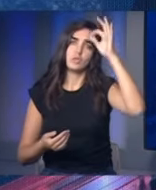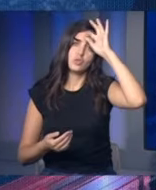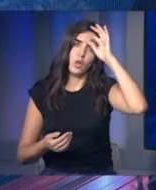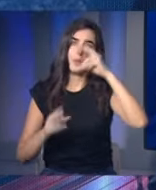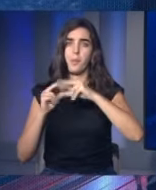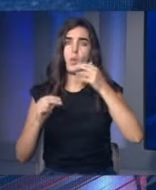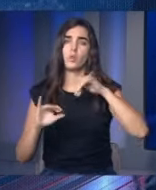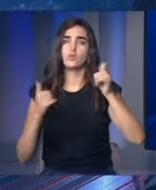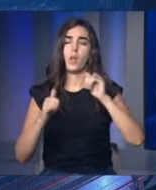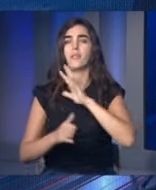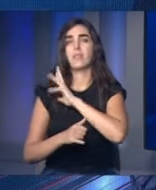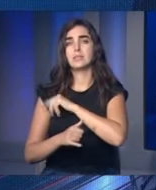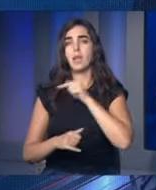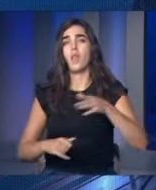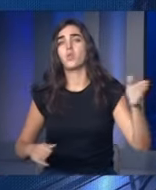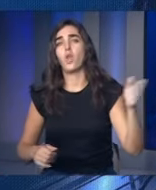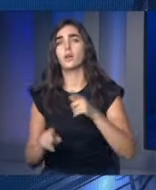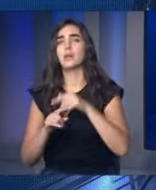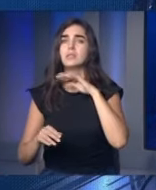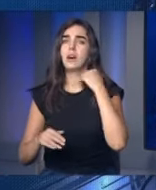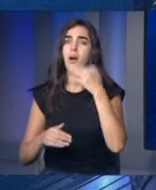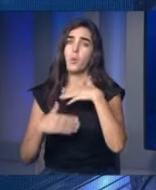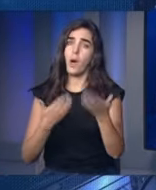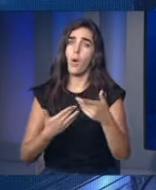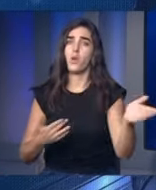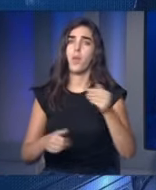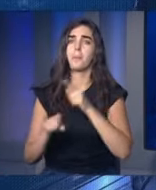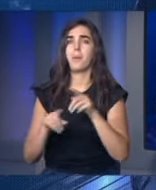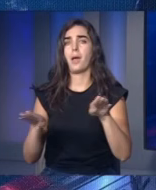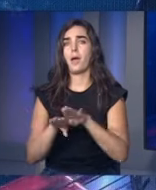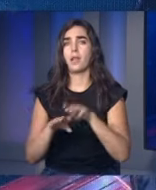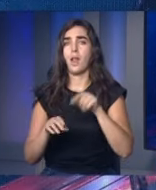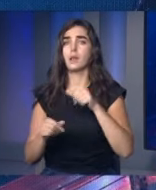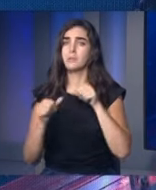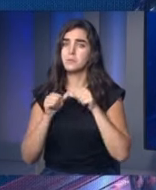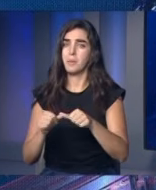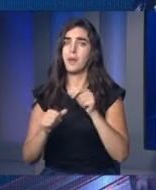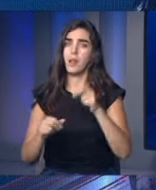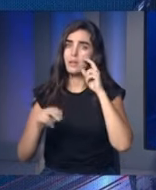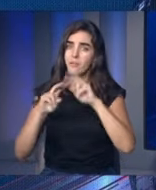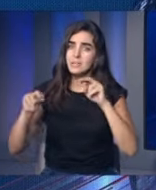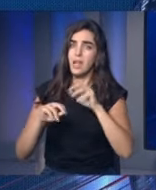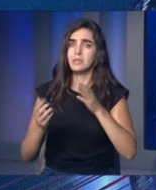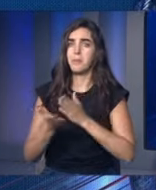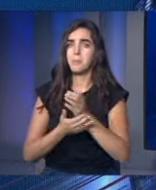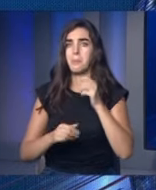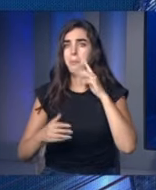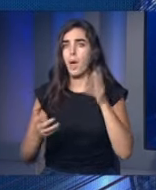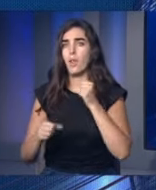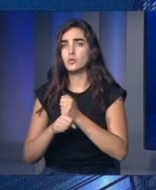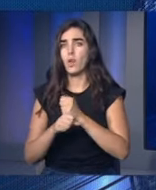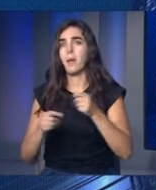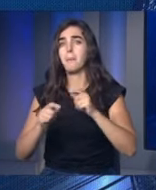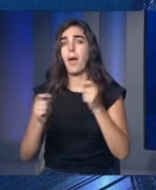الشهداء في جنوب لبنان والجولان وفلسطين الذين يسقطون جراء هذا العدوان، لافتا إلى أنه مستمر في موازاة